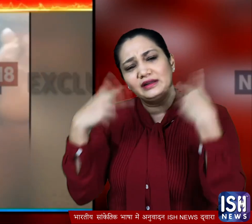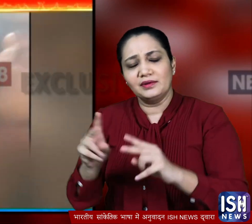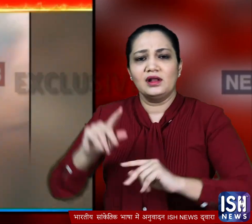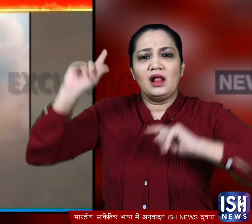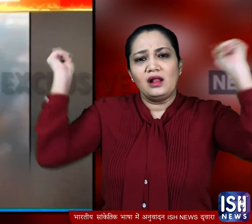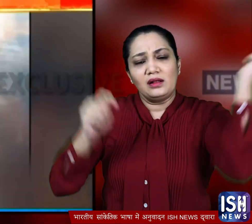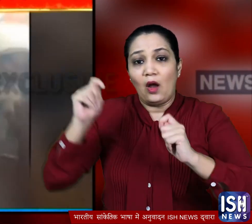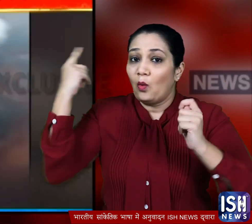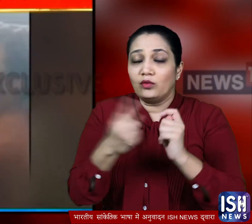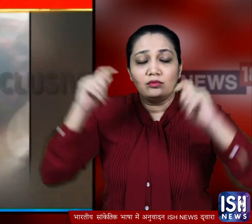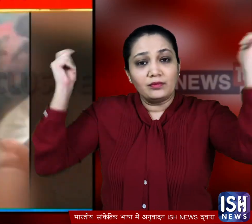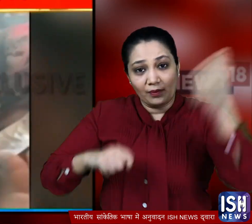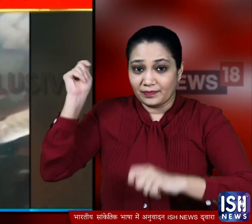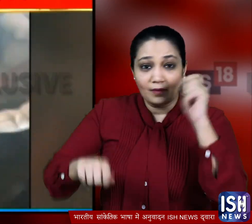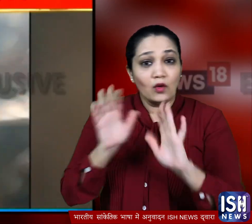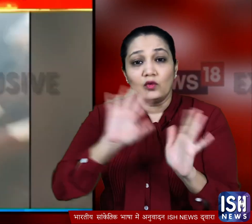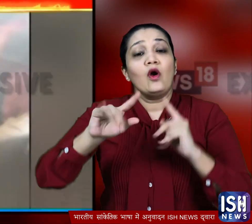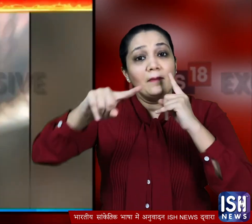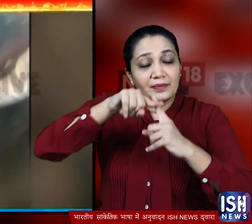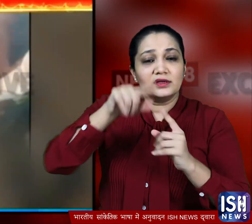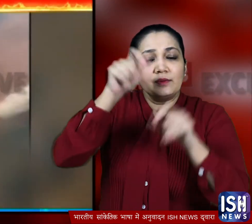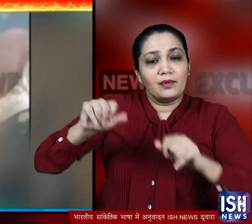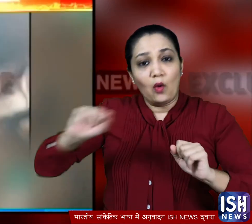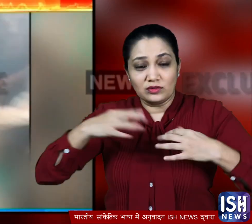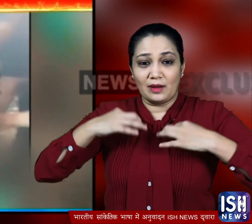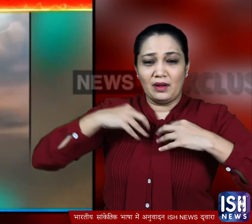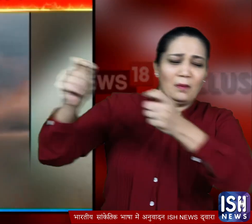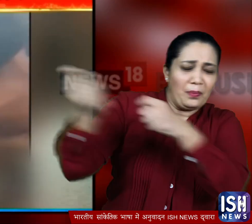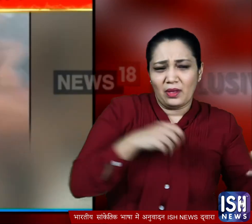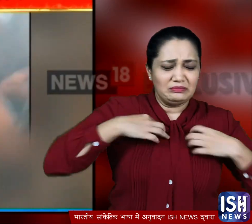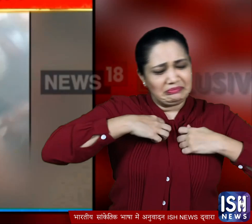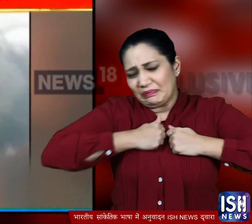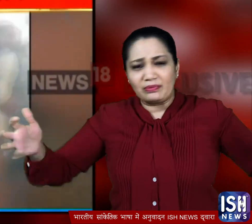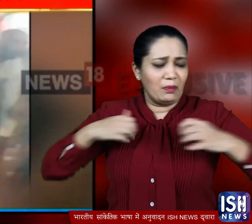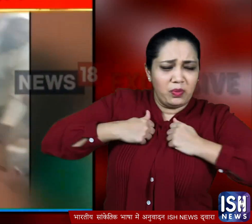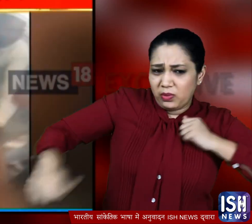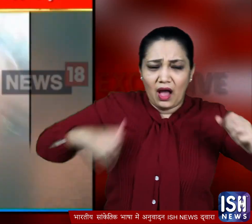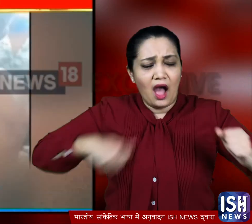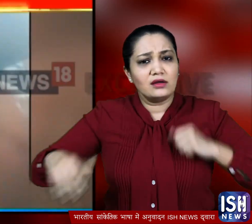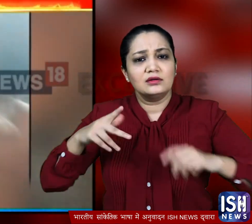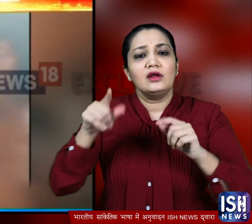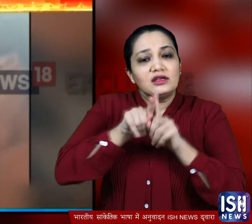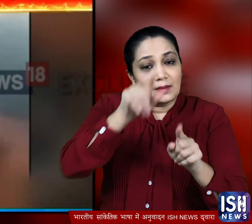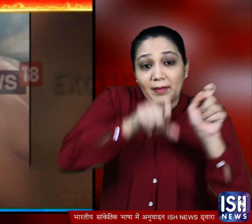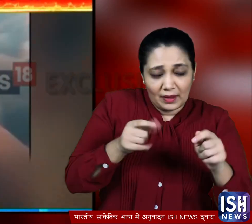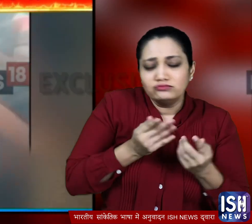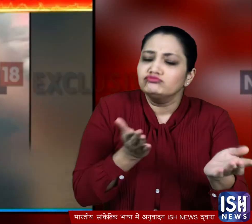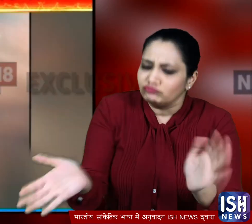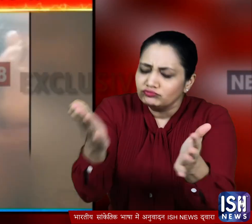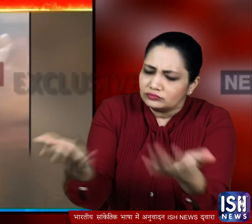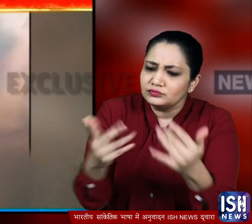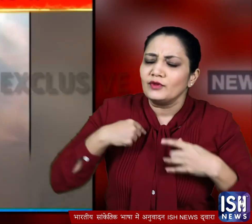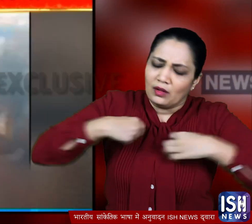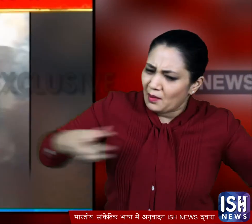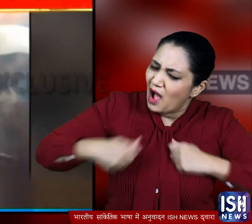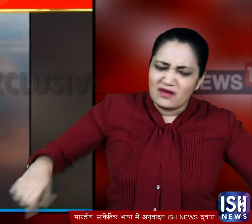साथ मारपीट तक ही नहीं रुकी। वहां से सामने आई एक तस्वीर में कुछ लोग उसके कपड़े भी फाड़ते नजर आए। यही नहीं, ऐसा करने के लिए आसपास खड़े कुछ लोग बाकियों